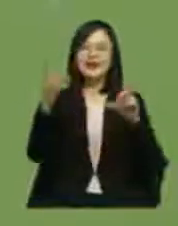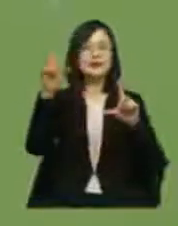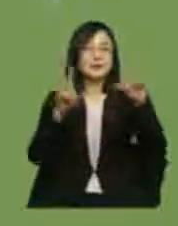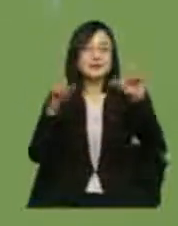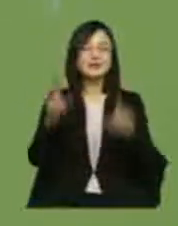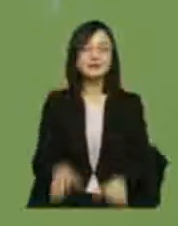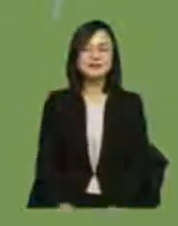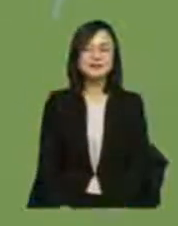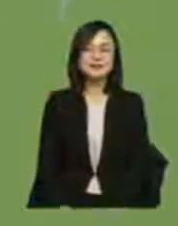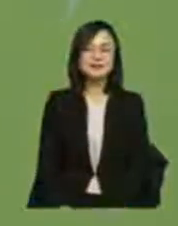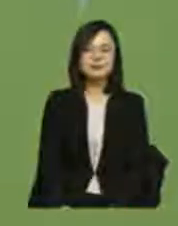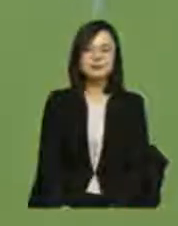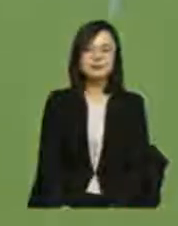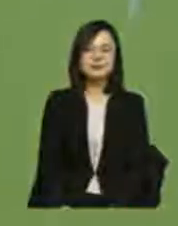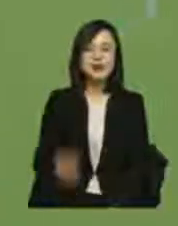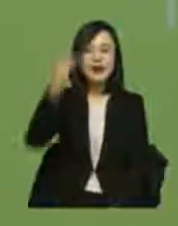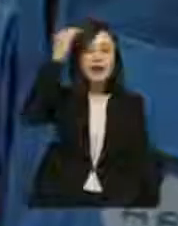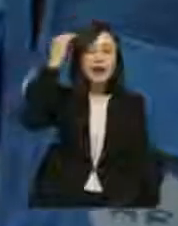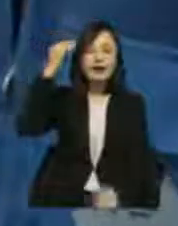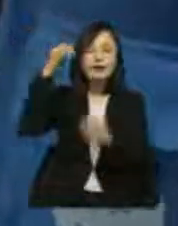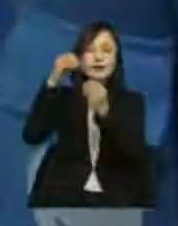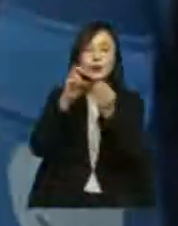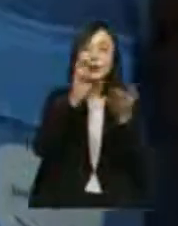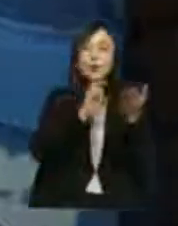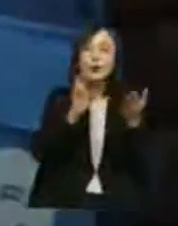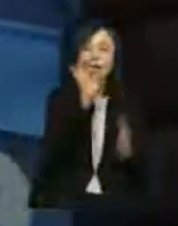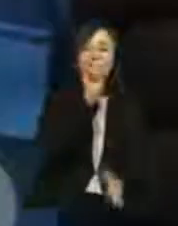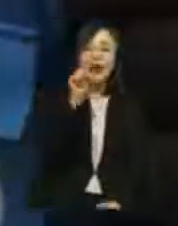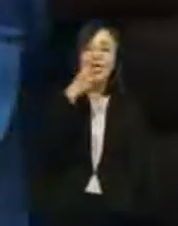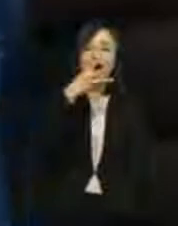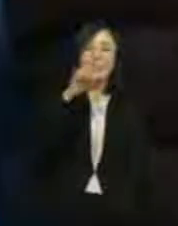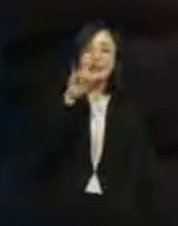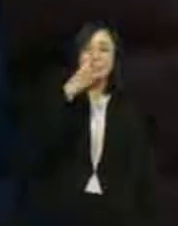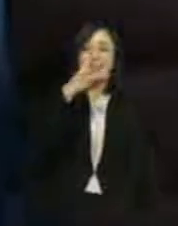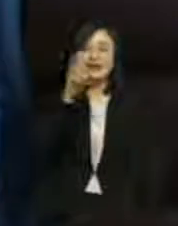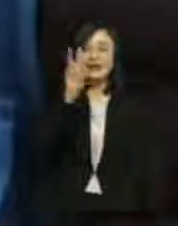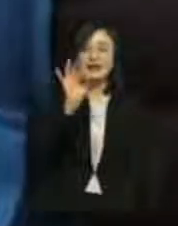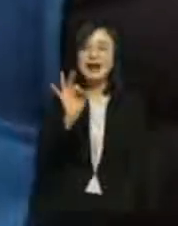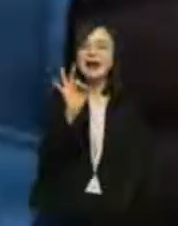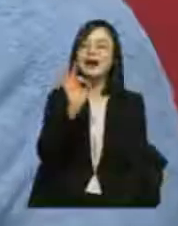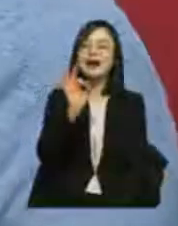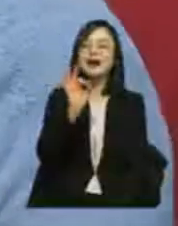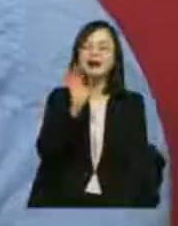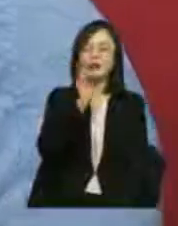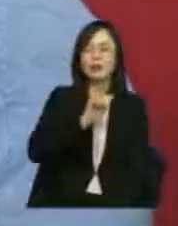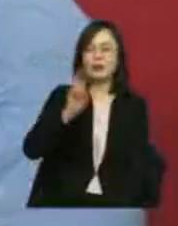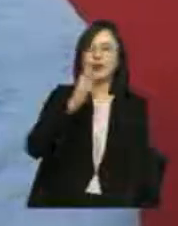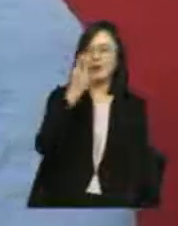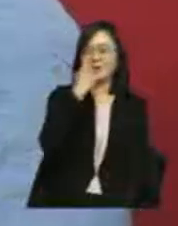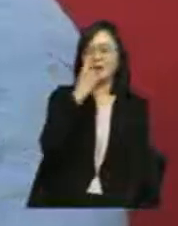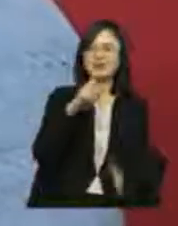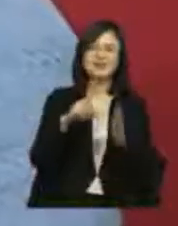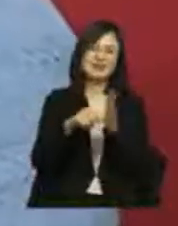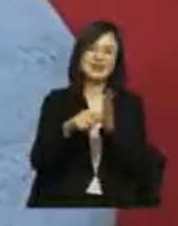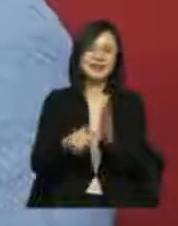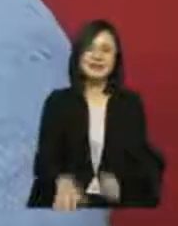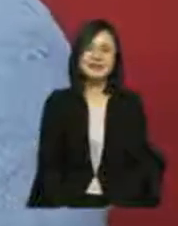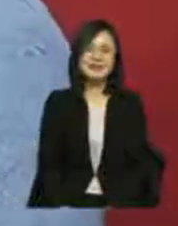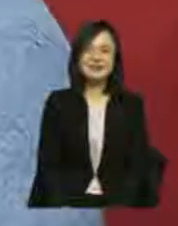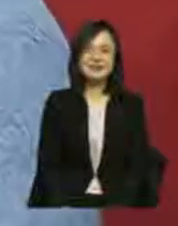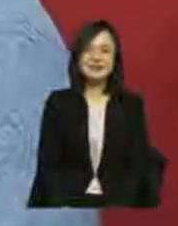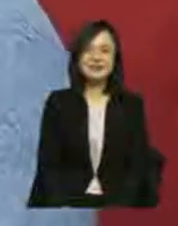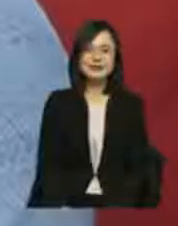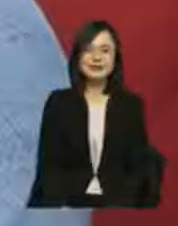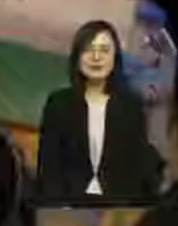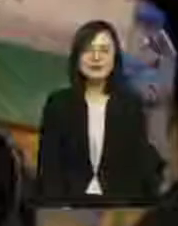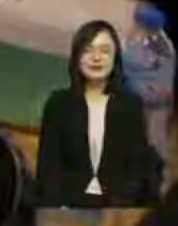우리 민요 아리랑을 배워보는 시간. 한국말도 모르고 처음 듣는 노래지만 무대에 서는 순간을 생각하며 열심히